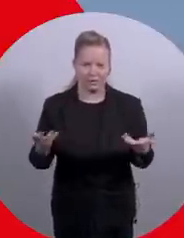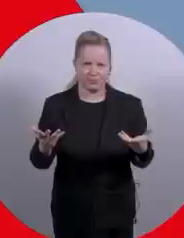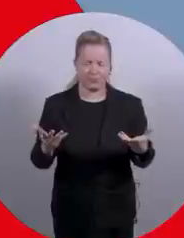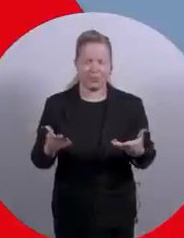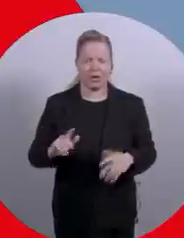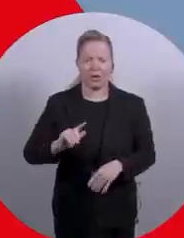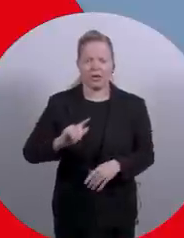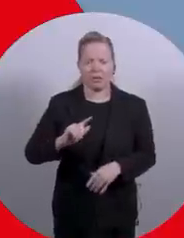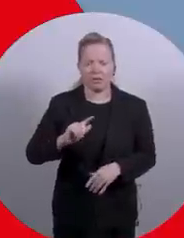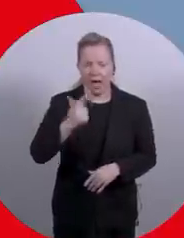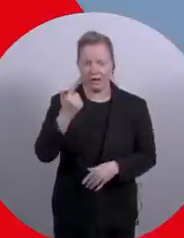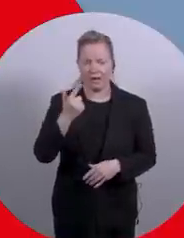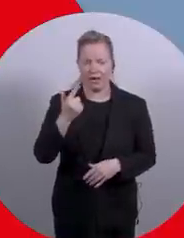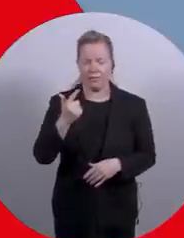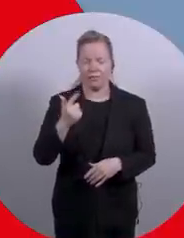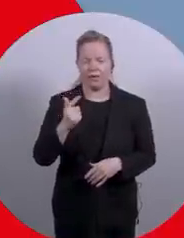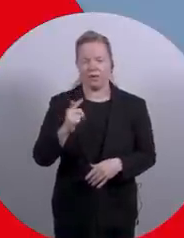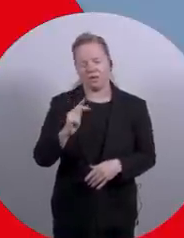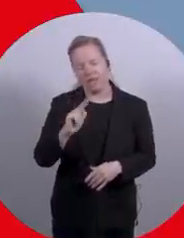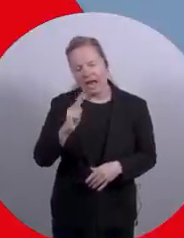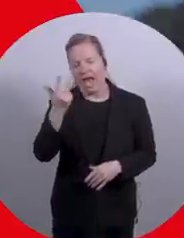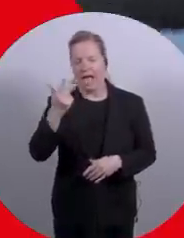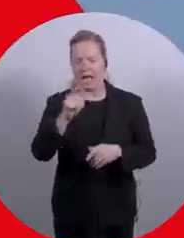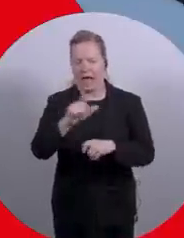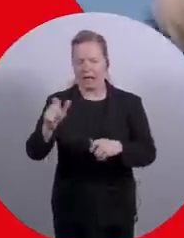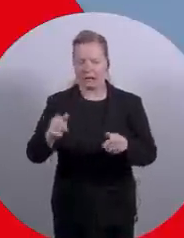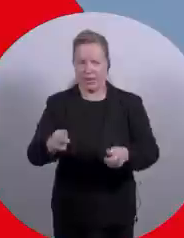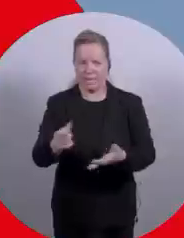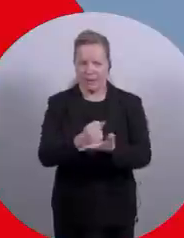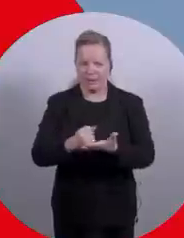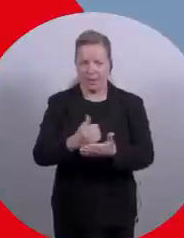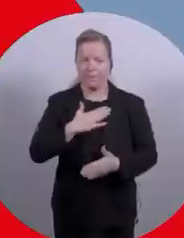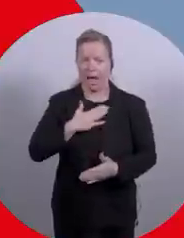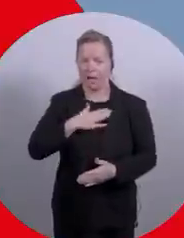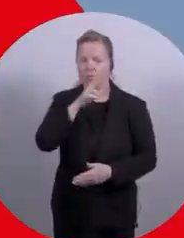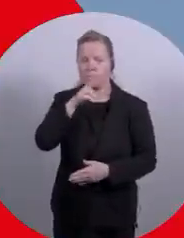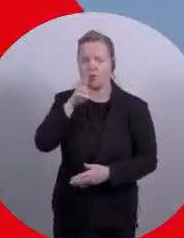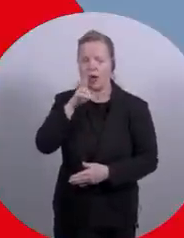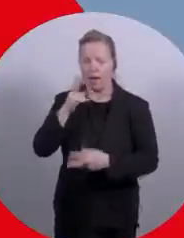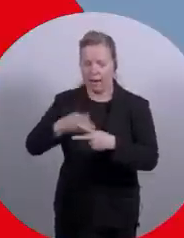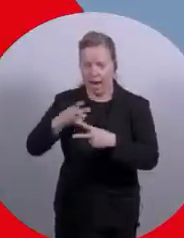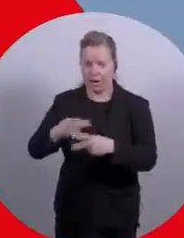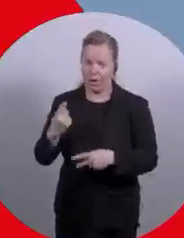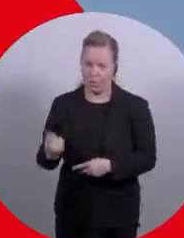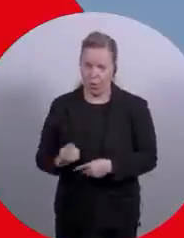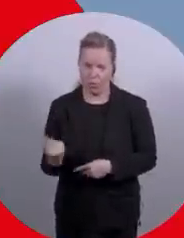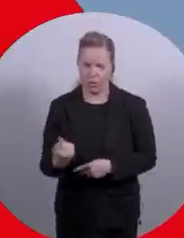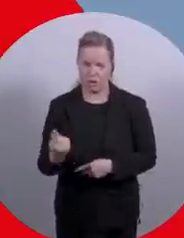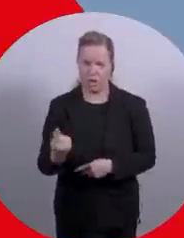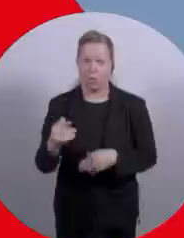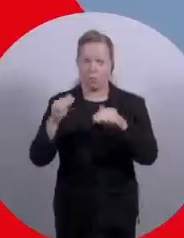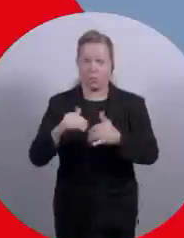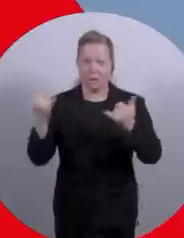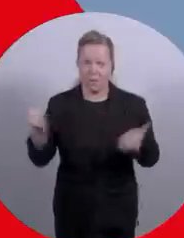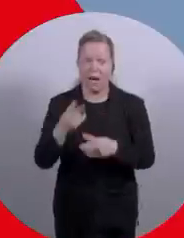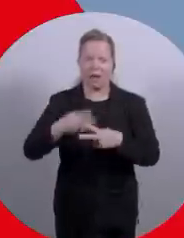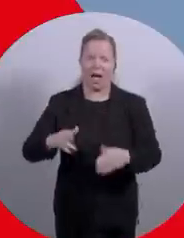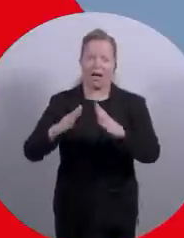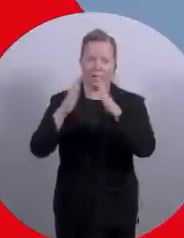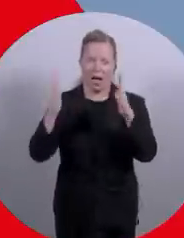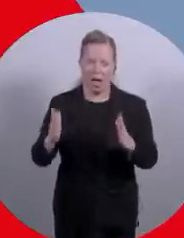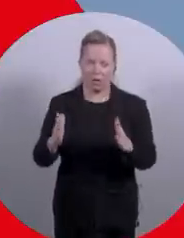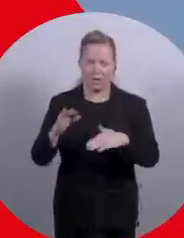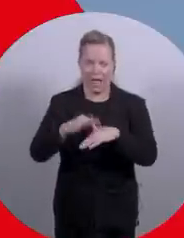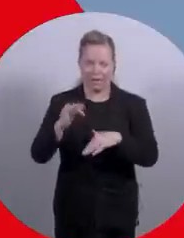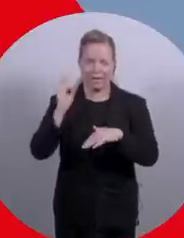die zwei bzw drei klassenmedizin meine Mutter ist chronisch krank neben Bemerkung sie muss immer wieder das Krankenhaus aussuchen